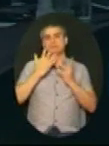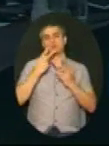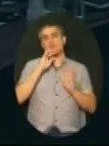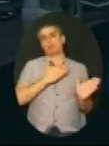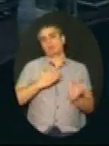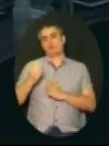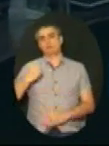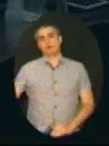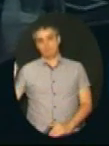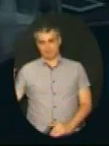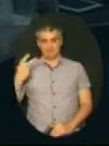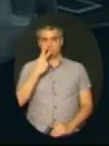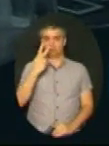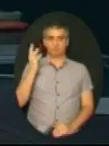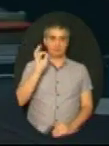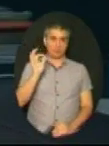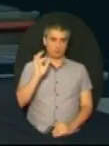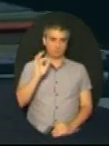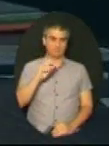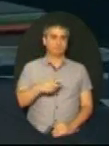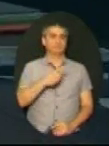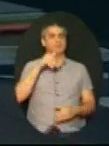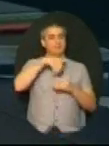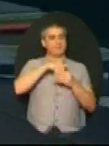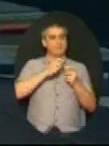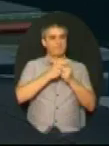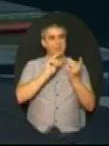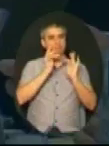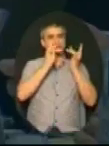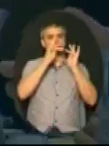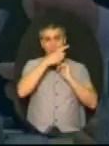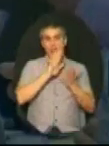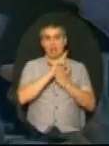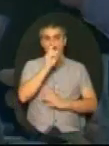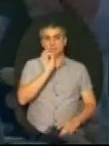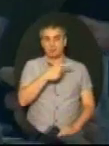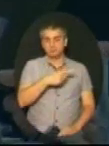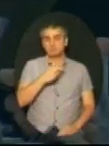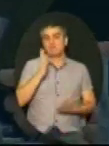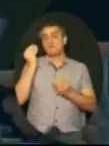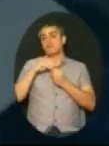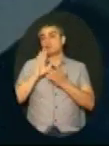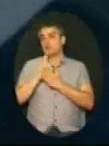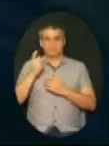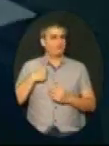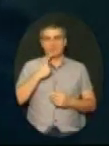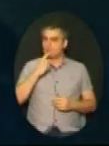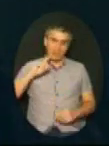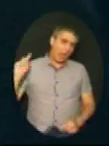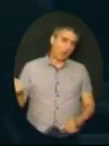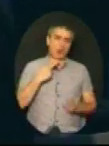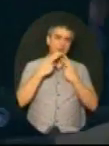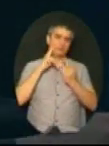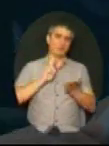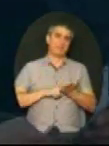הלך ימינה 22%, מריבות בצמרת 11%, ואם שואלים אותי הייתי אומר הכל נכון. כל